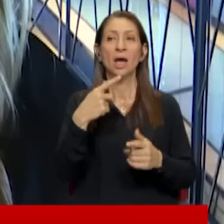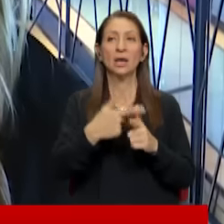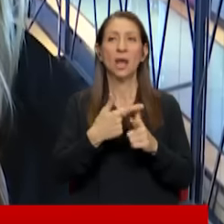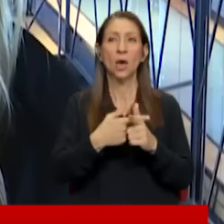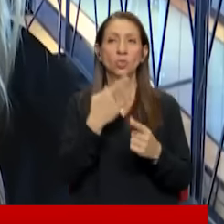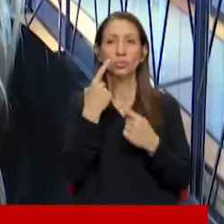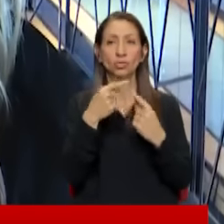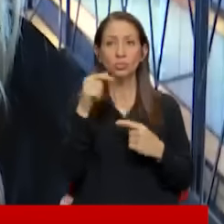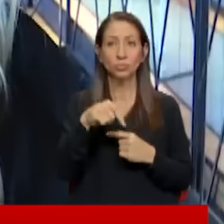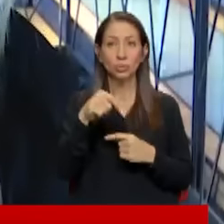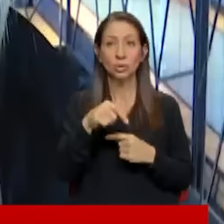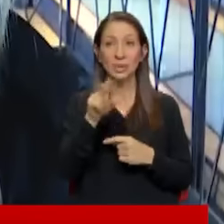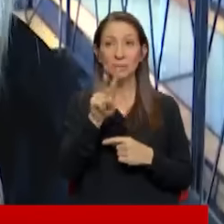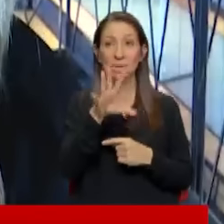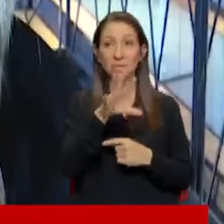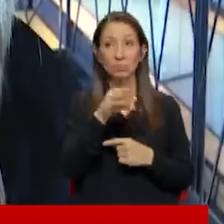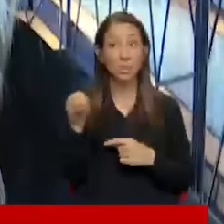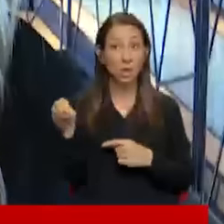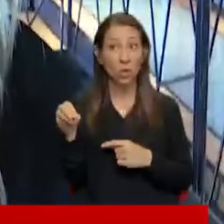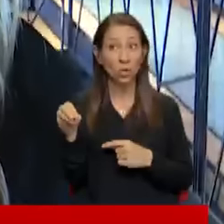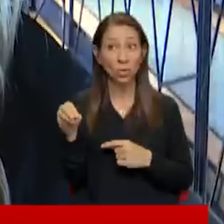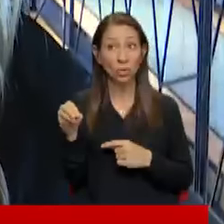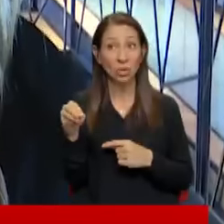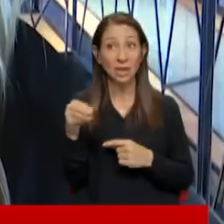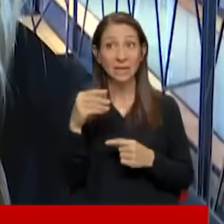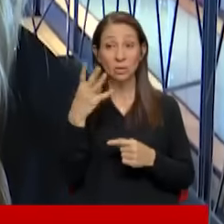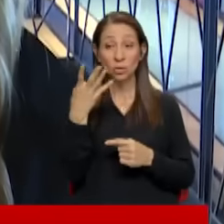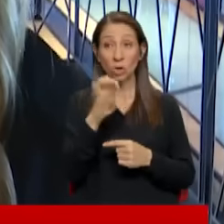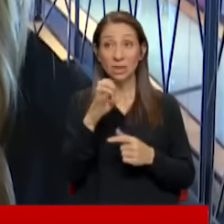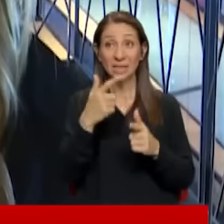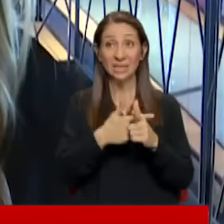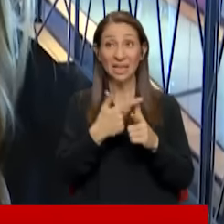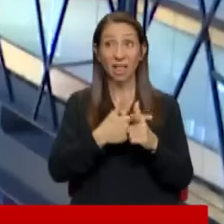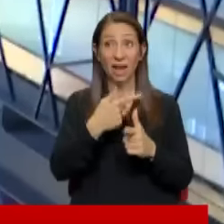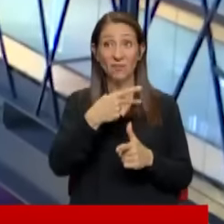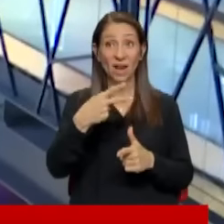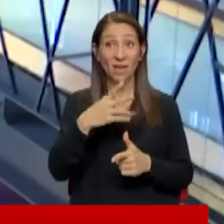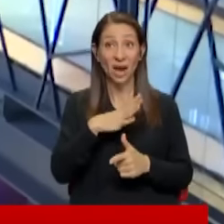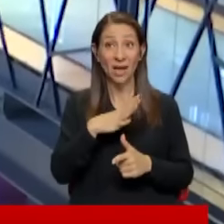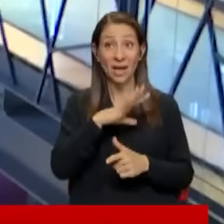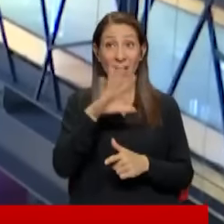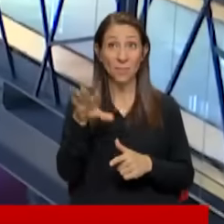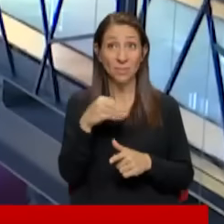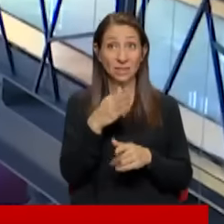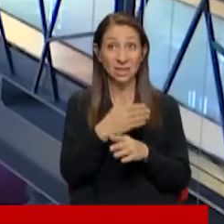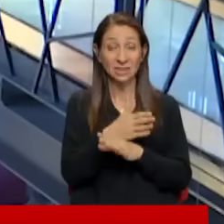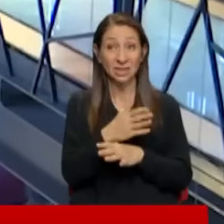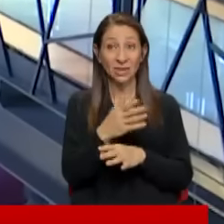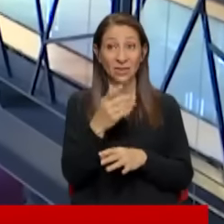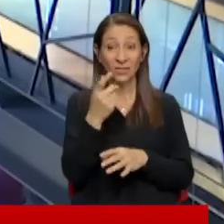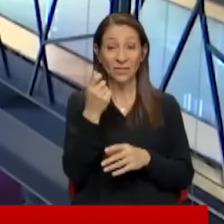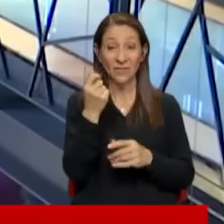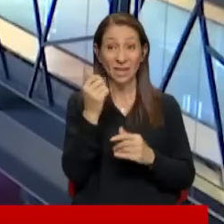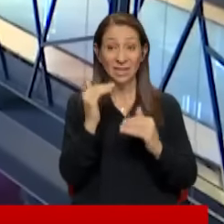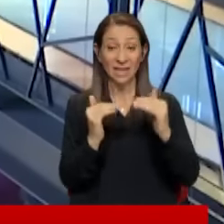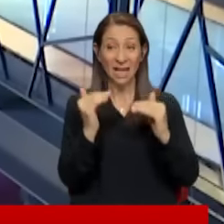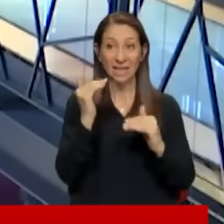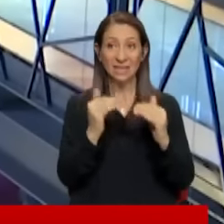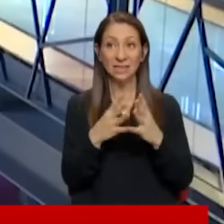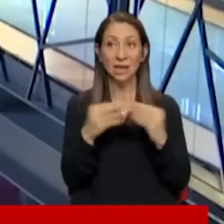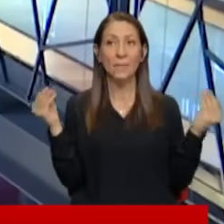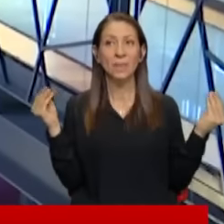konuşuyoruz. Bugün için 25 milyon liraya sezonluk kiralık villalar var. Hepimiz aslında fiyat